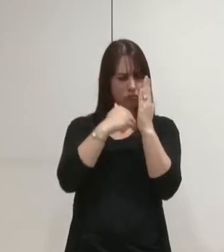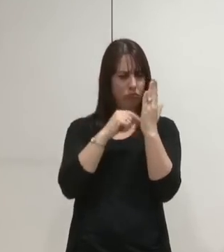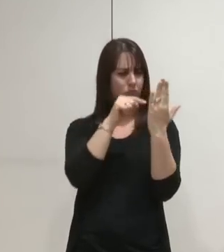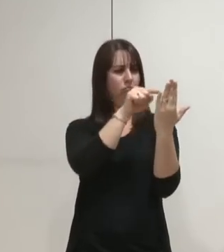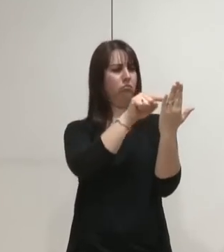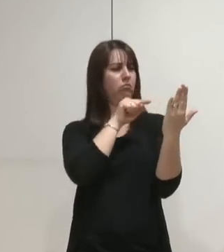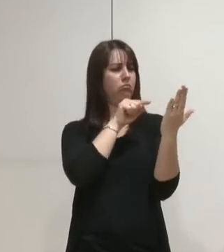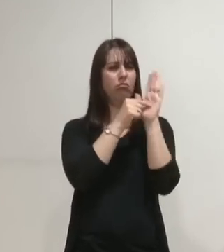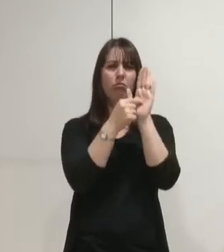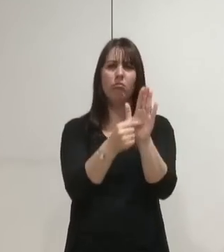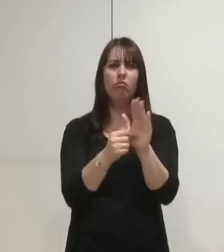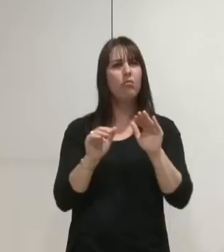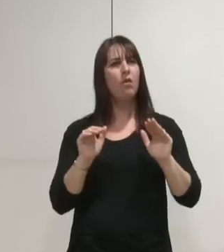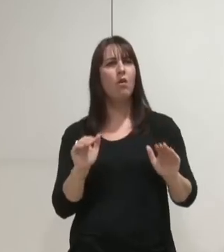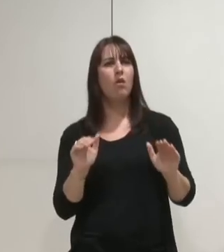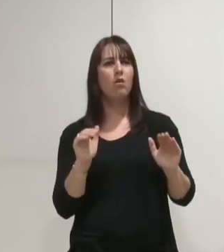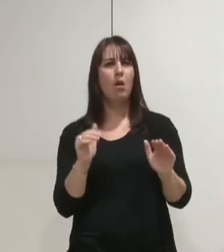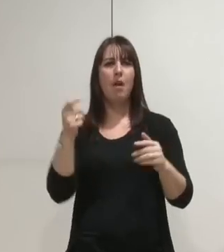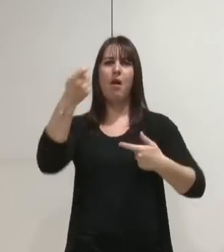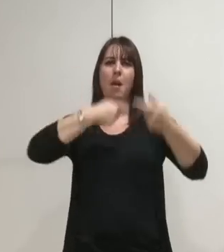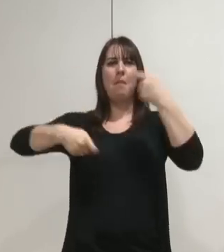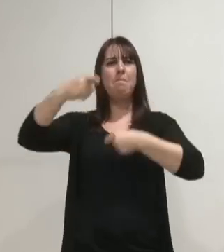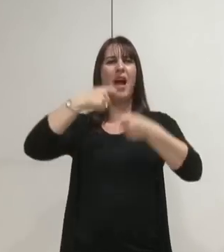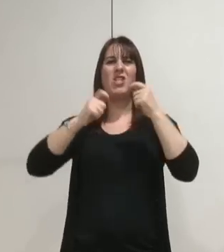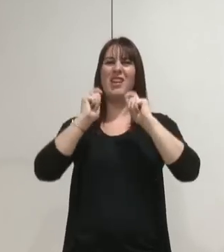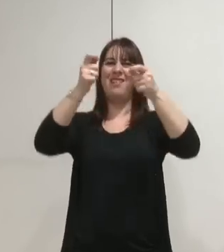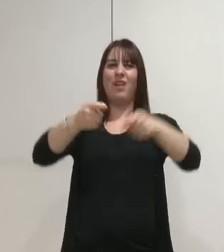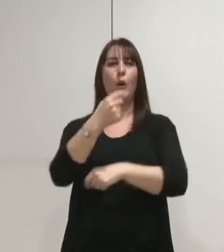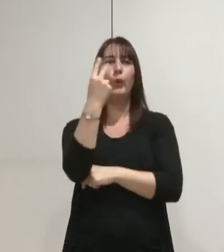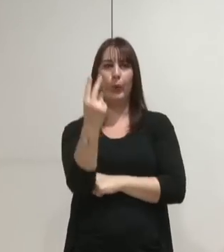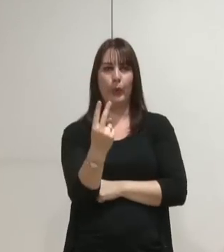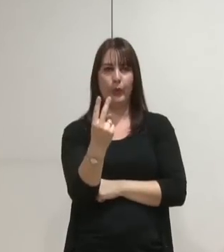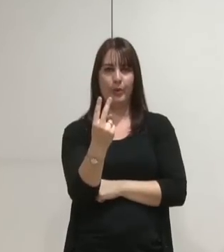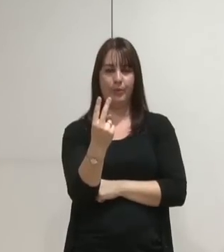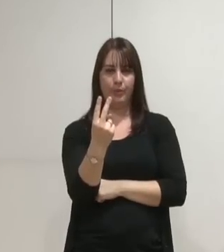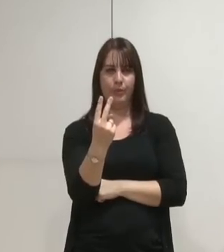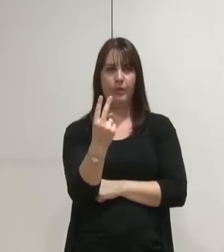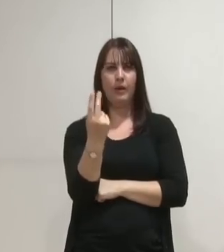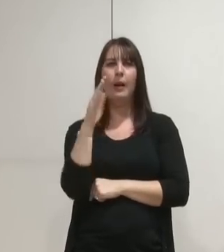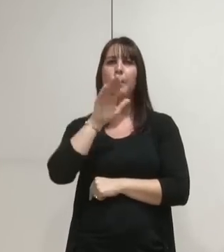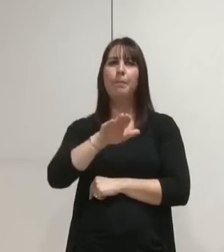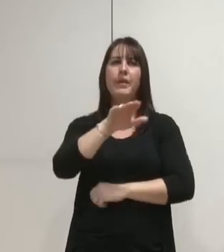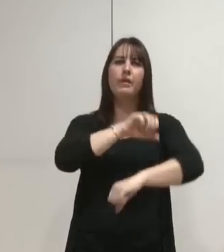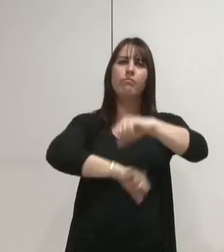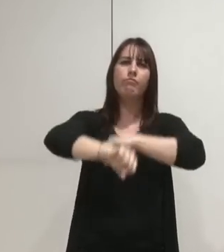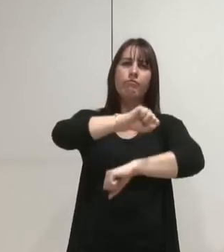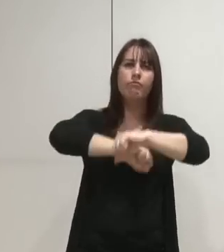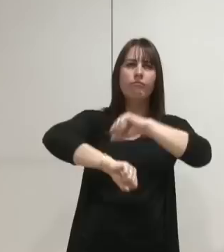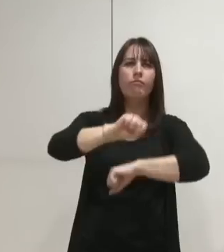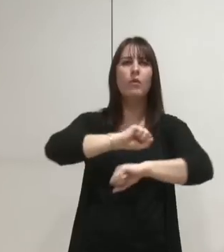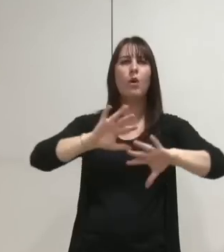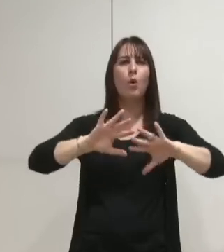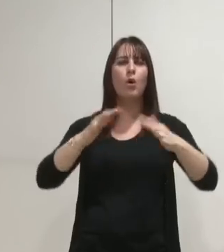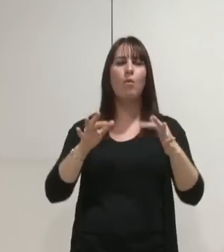tout de même distribution de deux marchés relatif à l'organisation de la manifestation